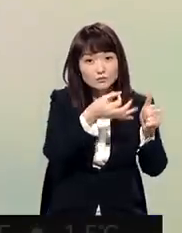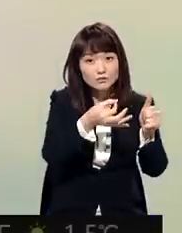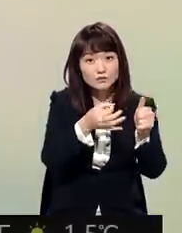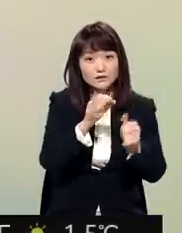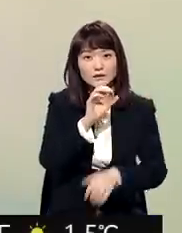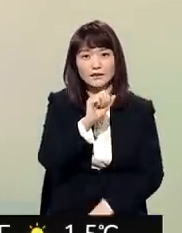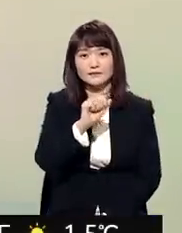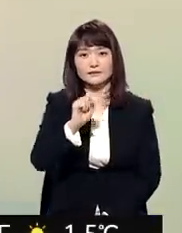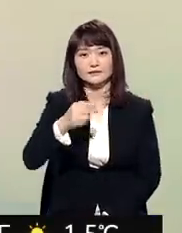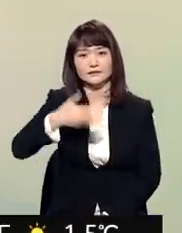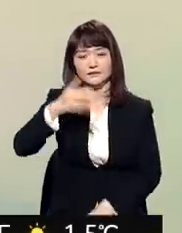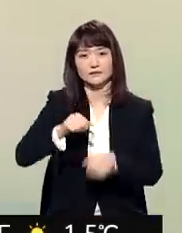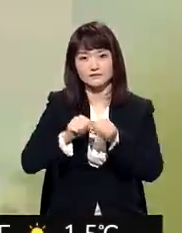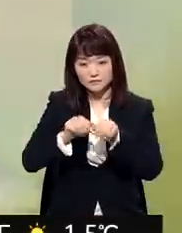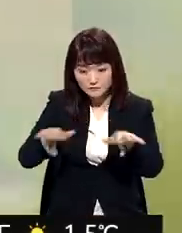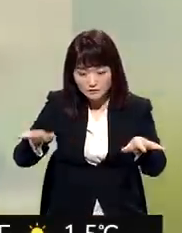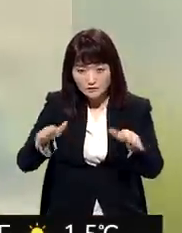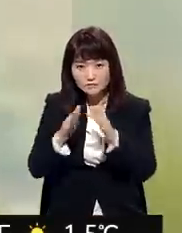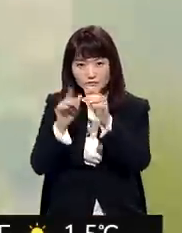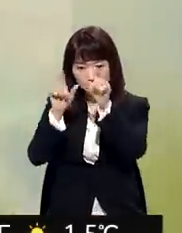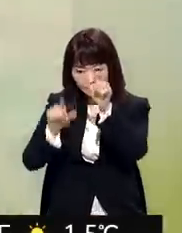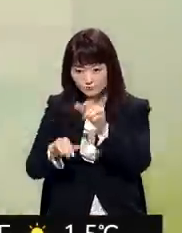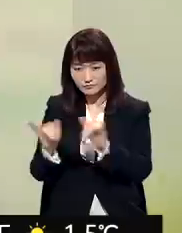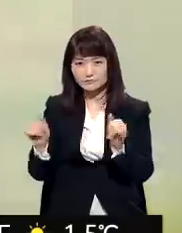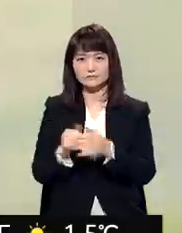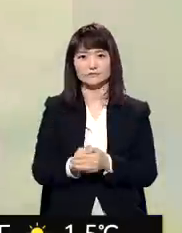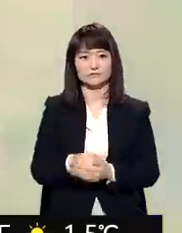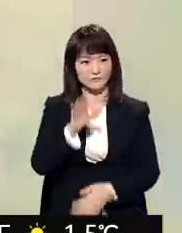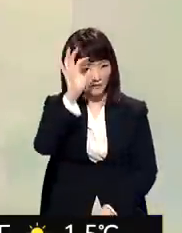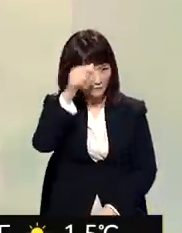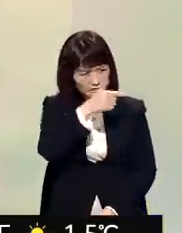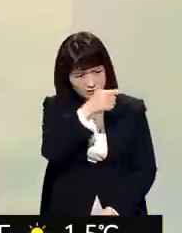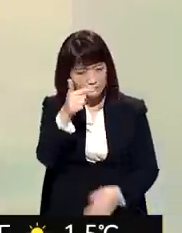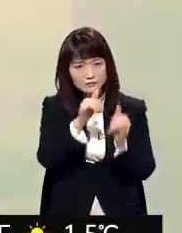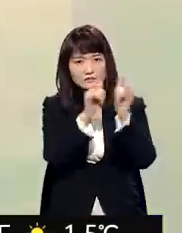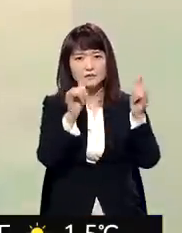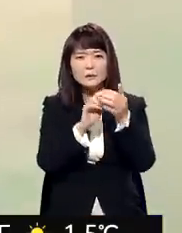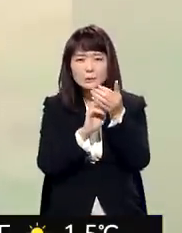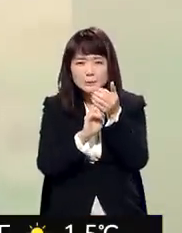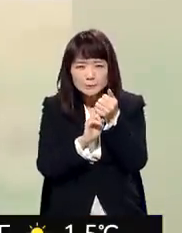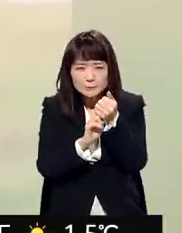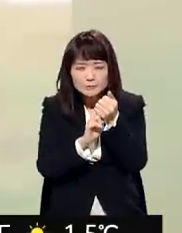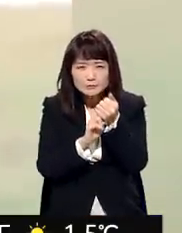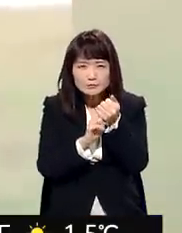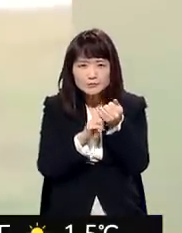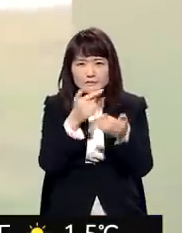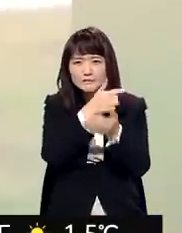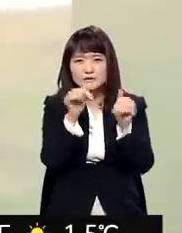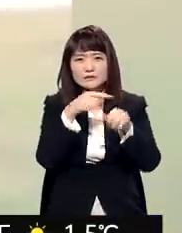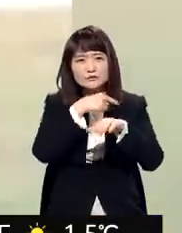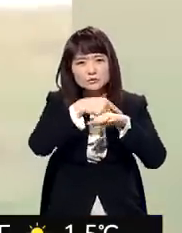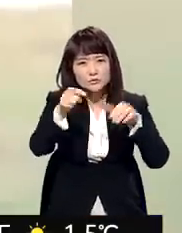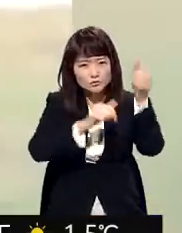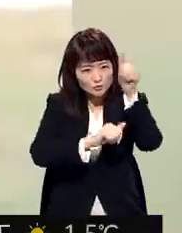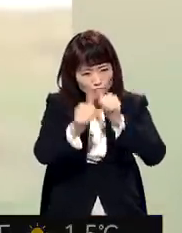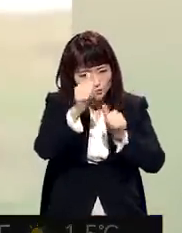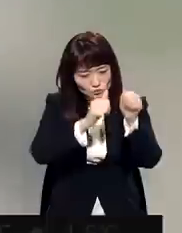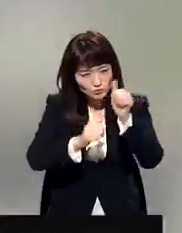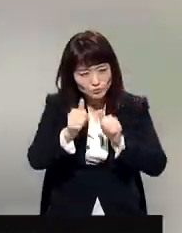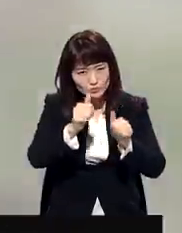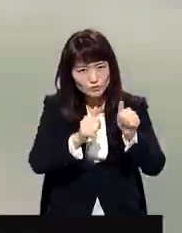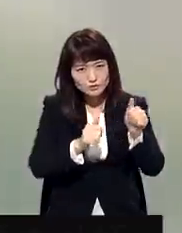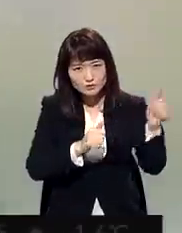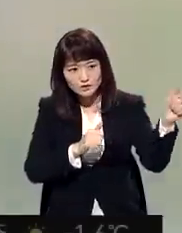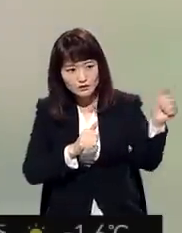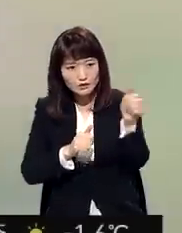sns에서 퍼지고 있는데요 누리꾼들은 딱 봐도 엄청난 거인가 숨어 살던 거인 종족의 후손이 나타났다면서